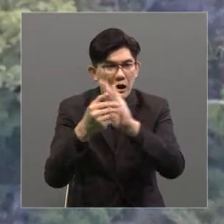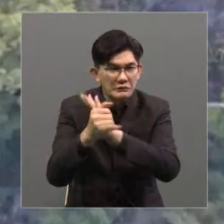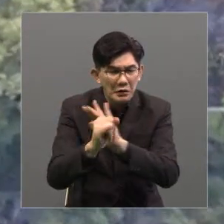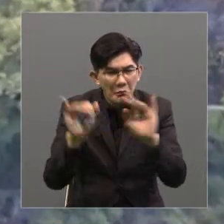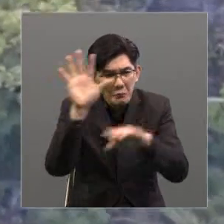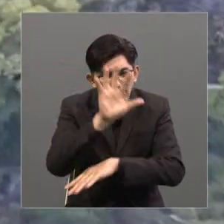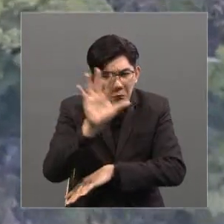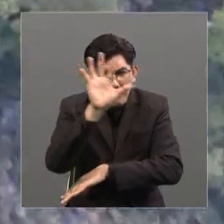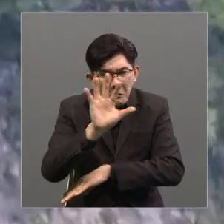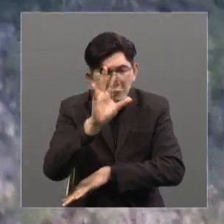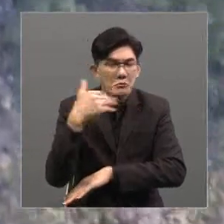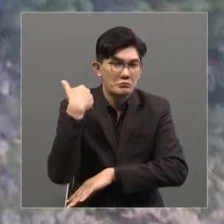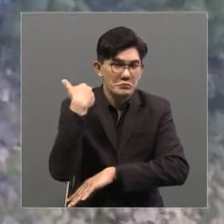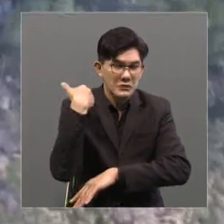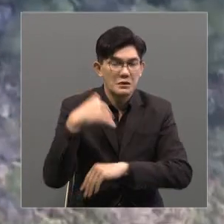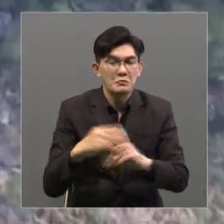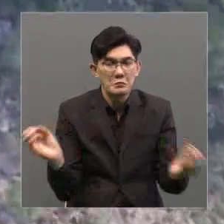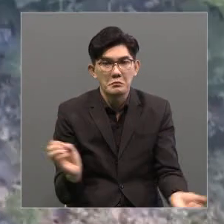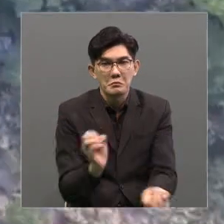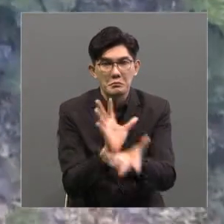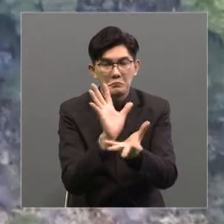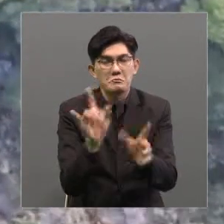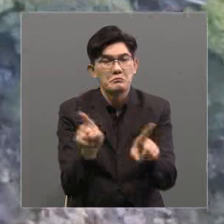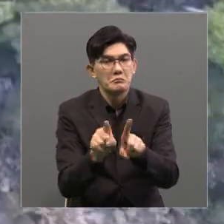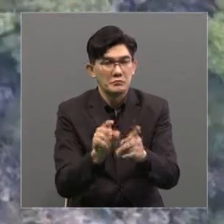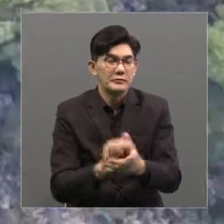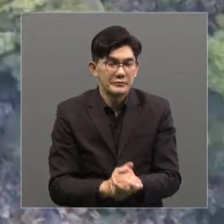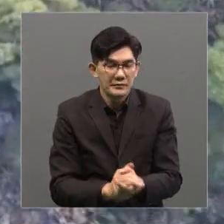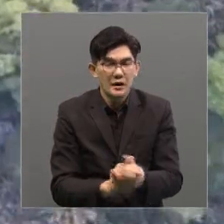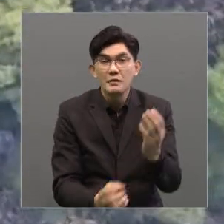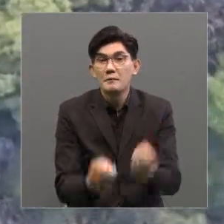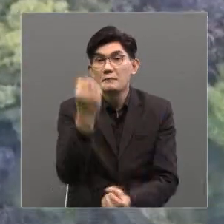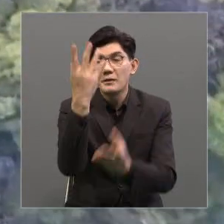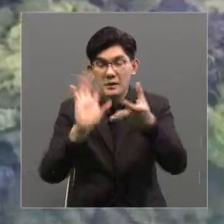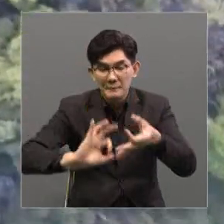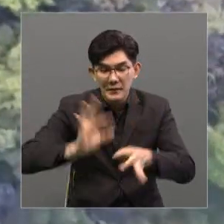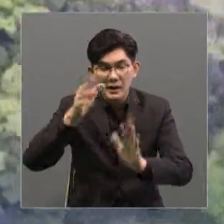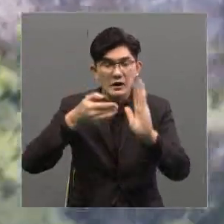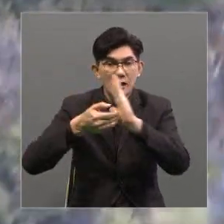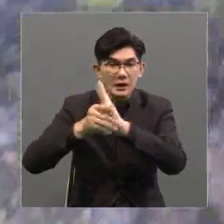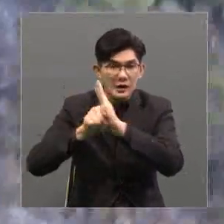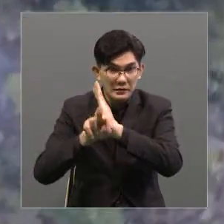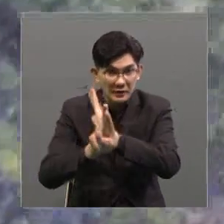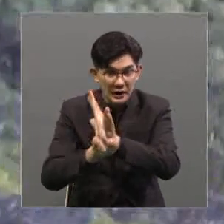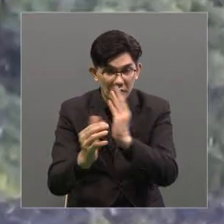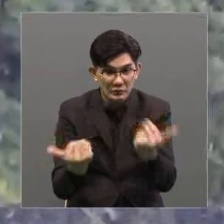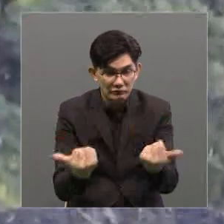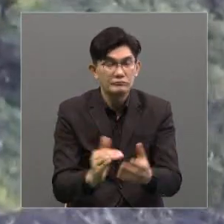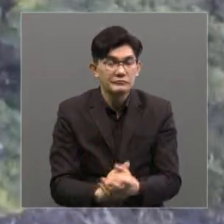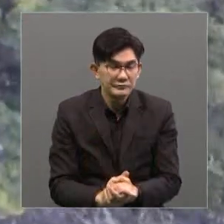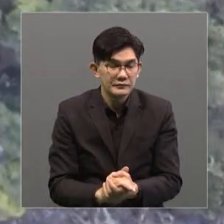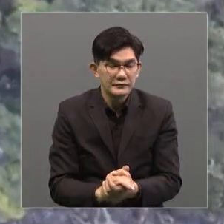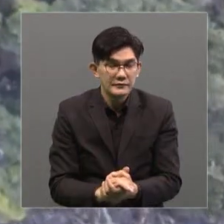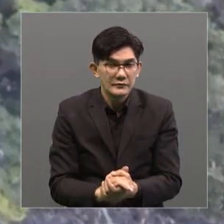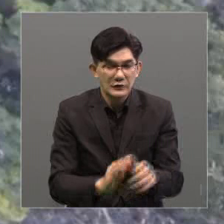รีเนี่ยนะขมุกขมัวด้วยนะคะแล้วก็ได้รับผลกระทบด้วยส่วนไฟป่าที่จังหวัดตราดค่ะคือที่จังหวัดตราดโดยเฉพาะ